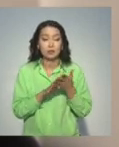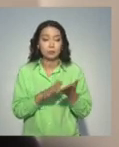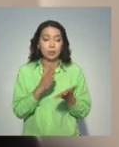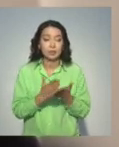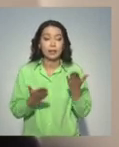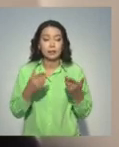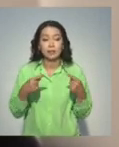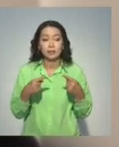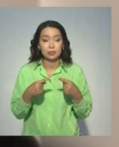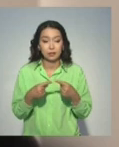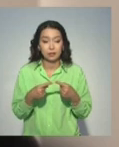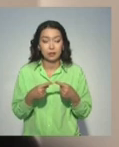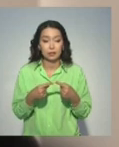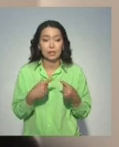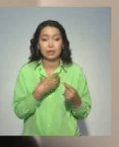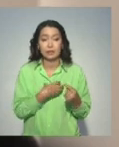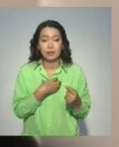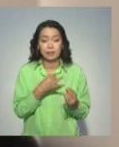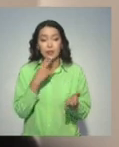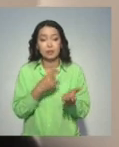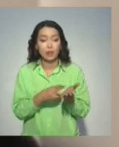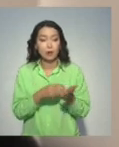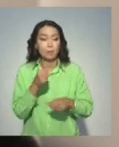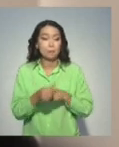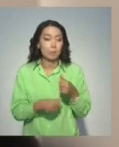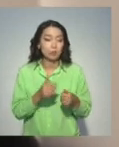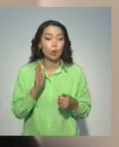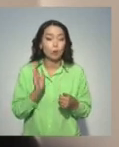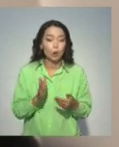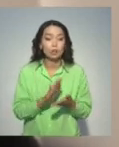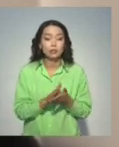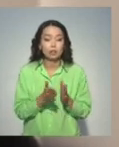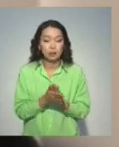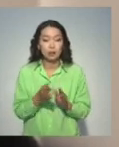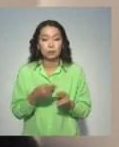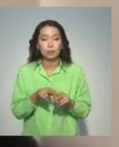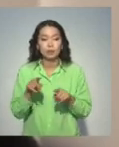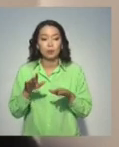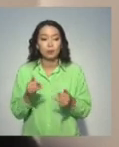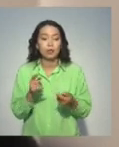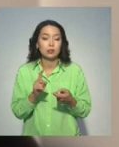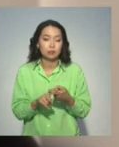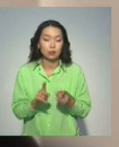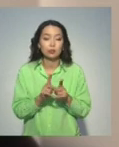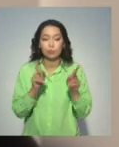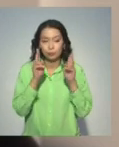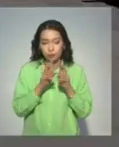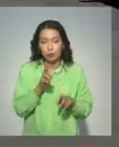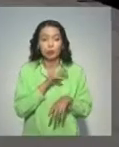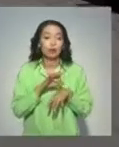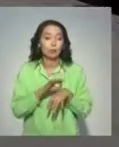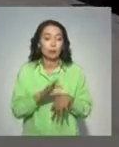нақты негіздер және дәлелді материалдар болған жағдайда мұндай объектілерге қатысты жоспардан тексерулер